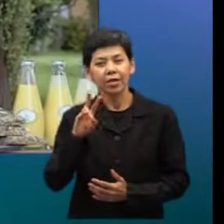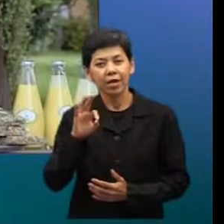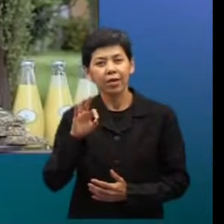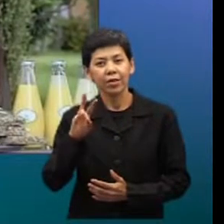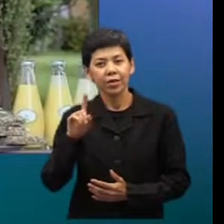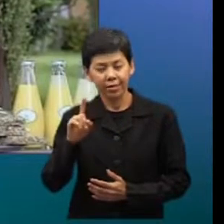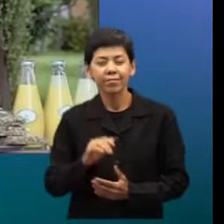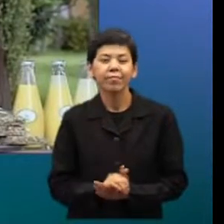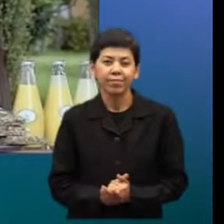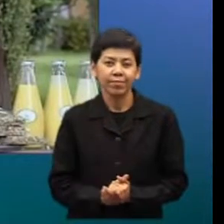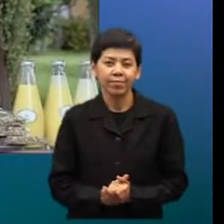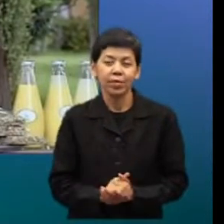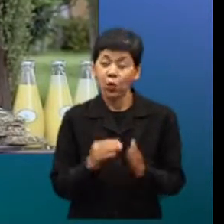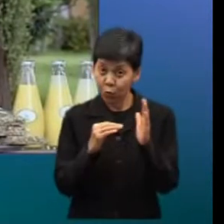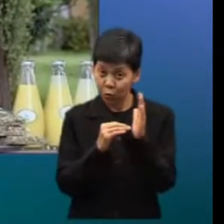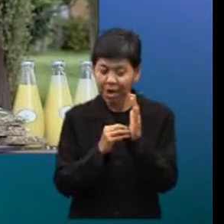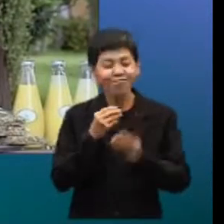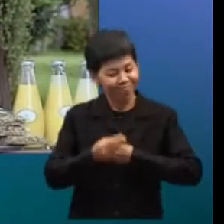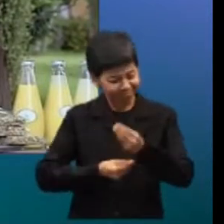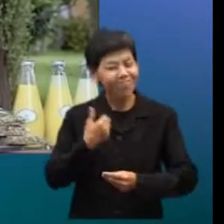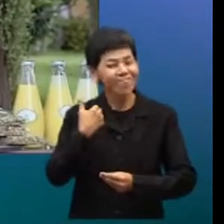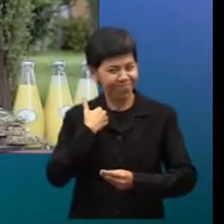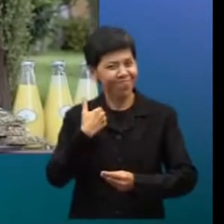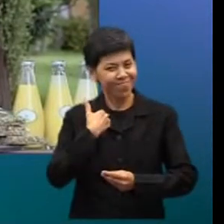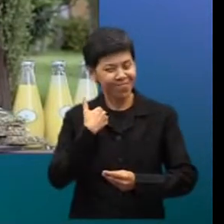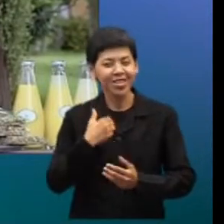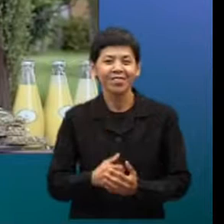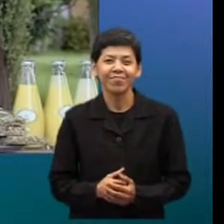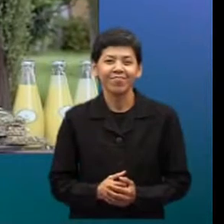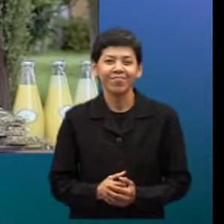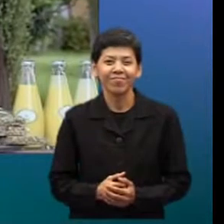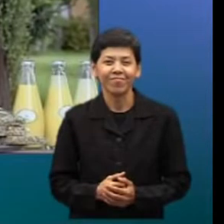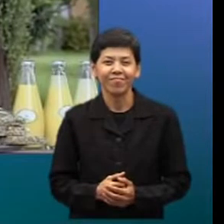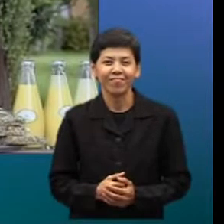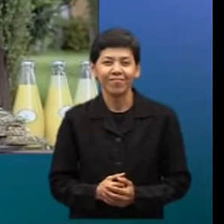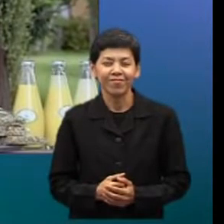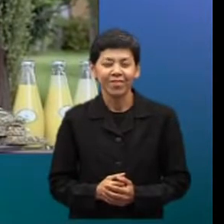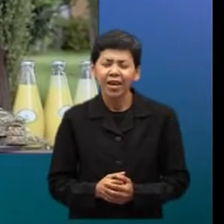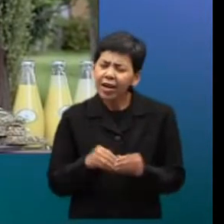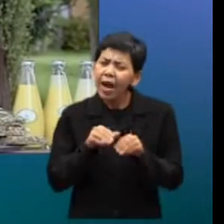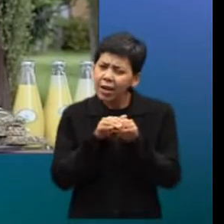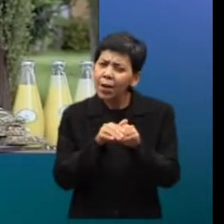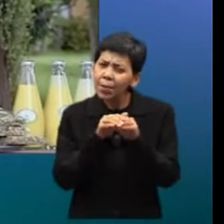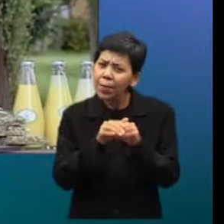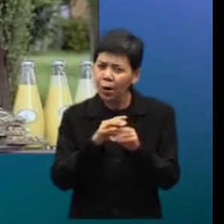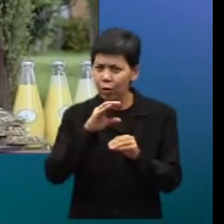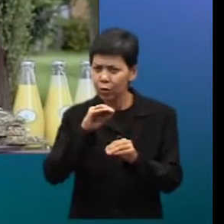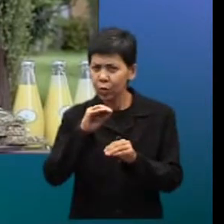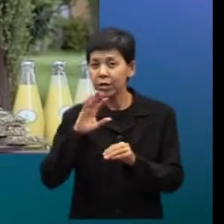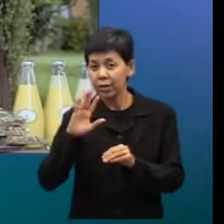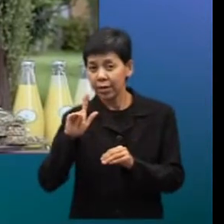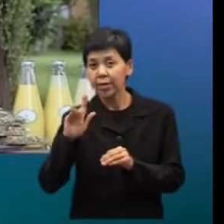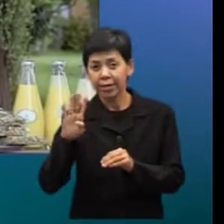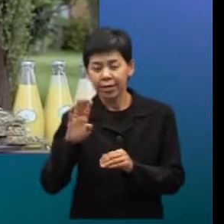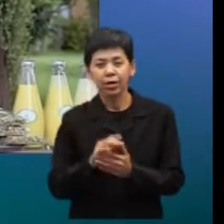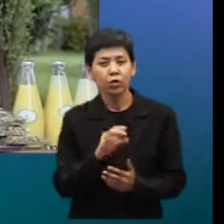01-944-7971ส่วนที่กรุงเทพเราก็จะมีค่ะเป็นสต็อกแต่ไม่ถึงกับเป็นออฟฟิศที่ไปลงก็อยู่แถวโชคชัย4ค่ะลาดพร้าวค่ะเบอร์โทร